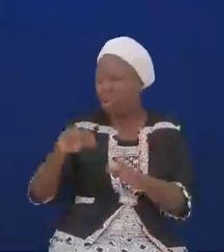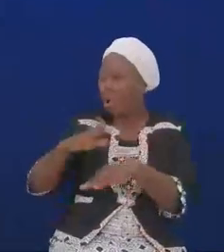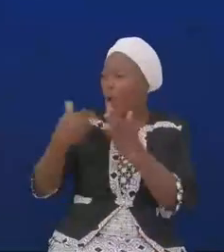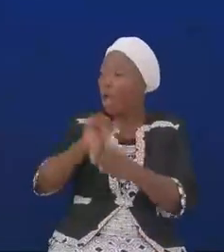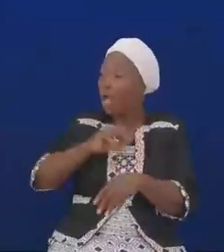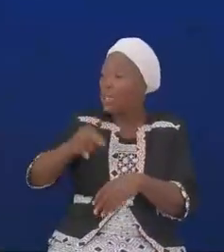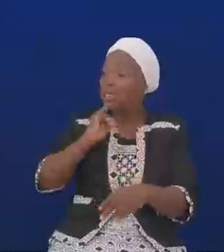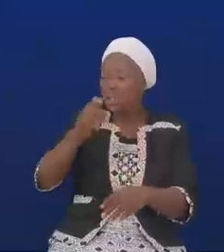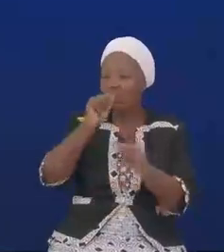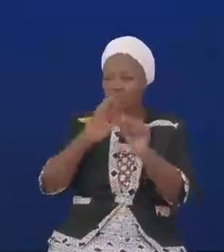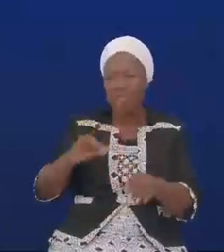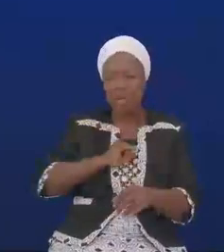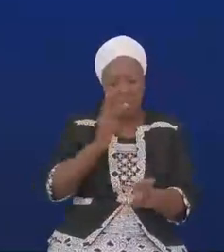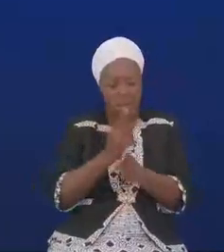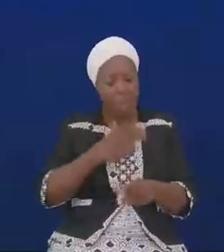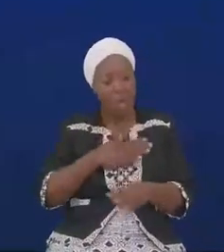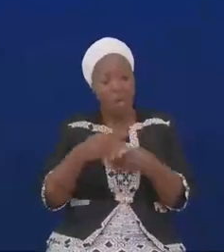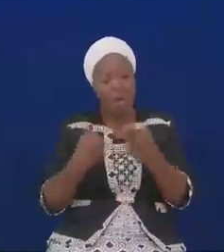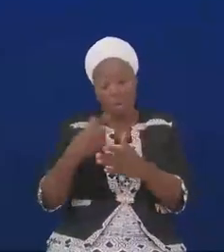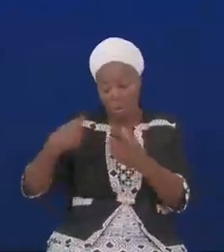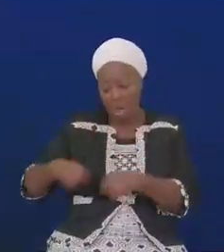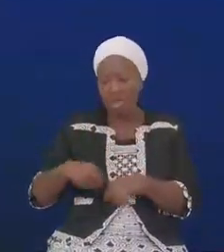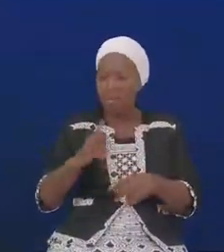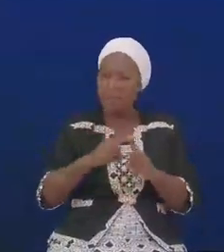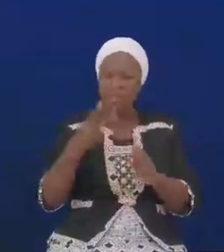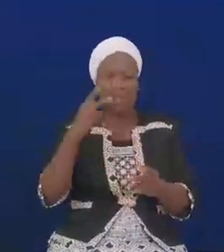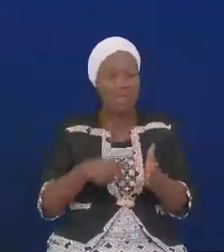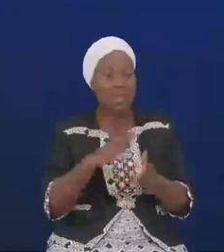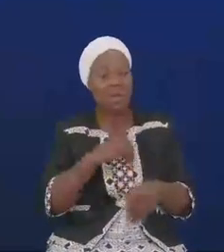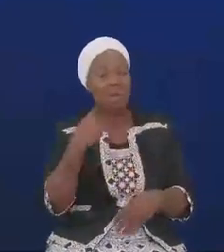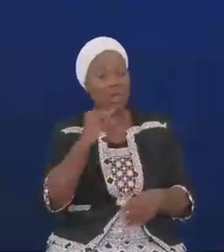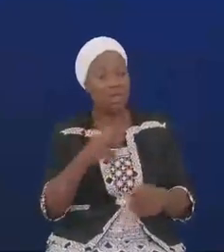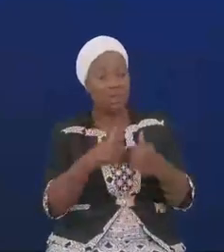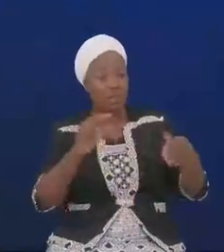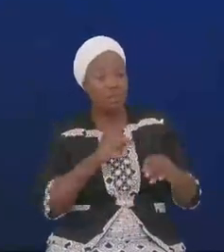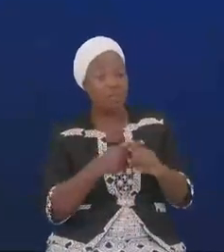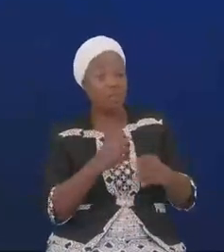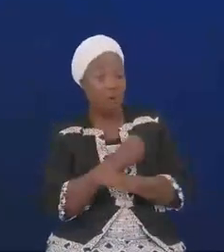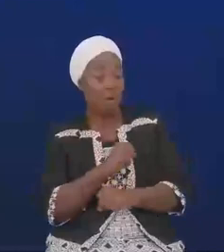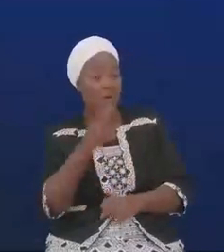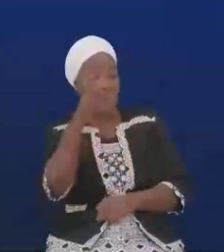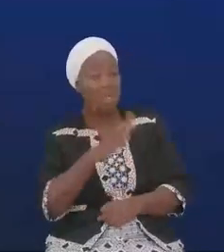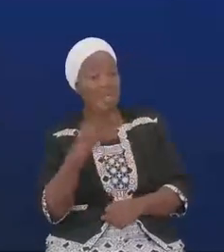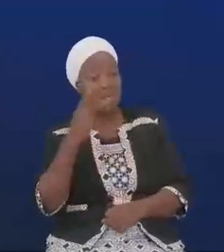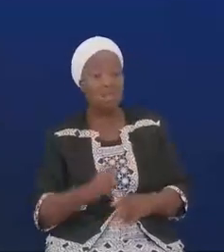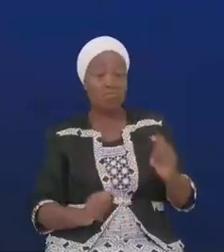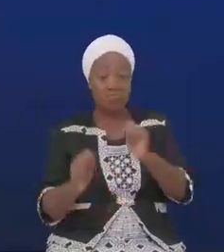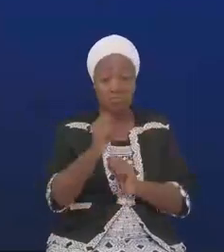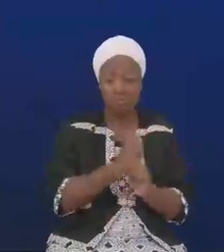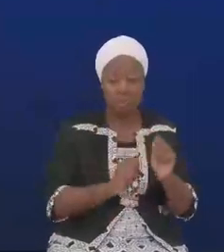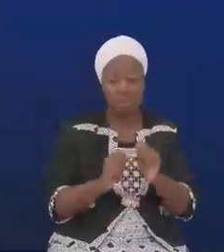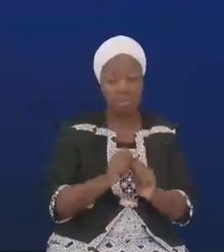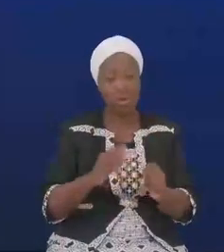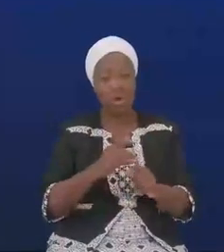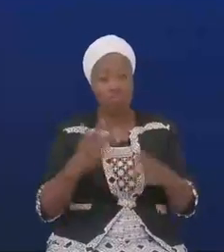garder ma vie. Mais qui nous séparera de l'amour de Christ sera la tribulation ou